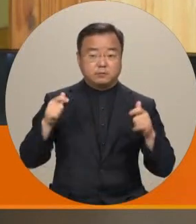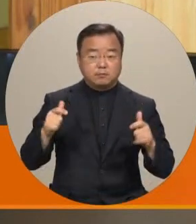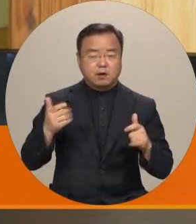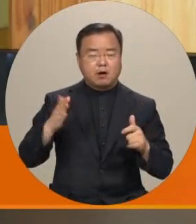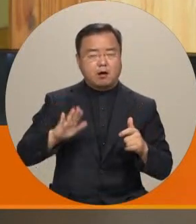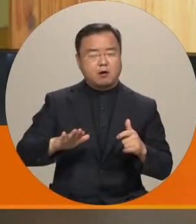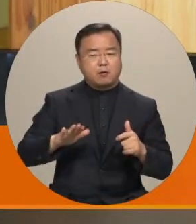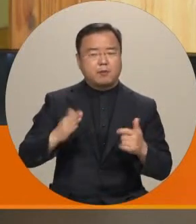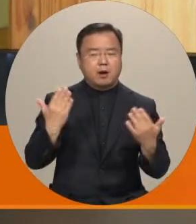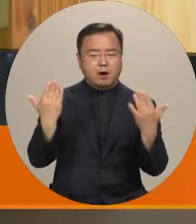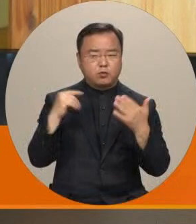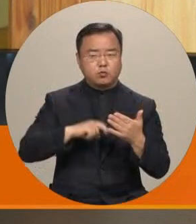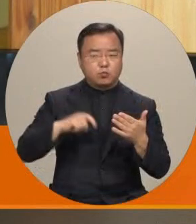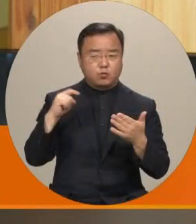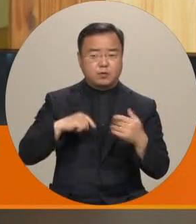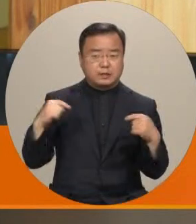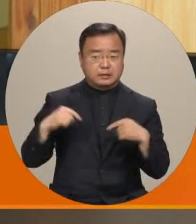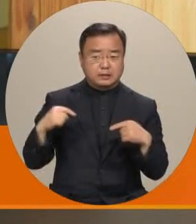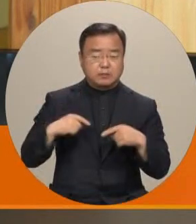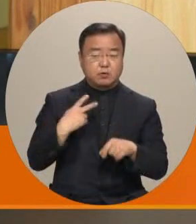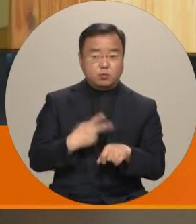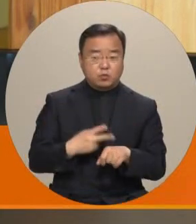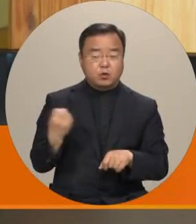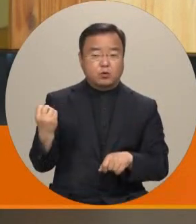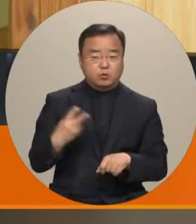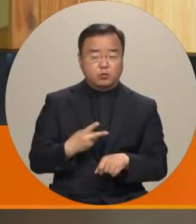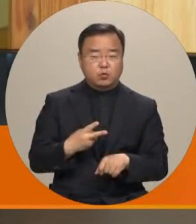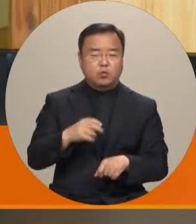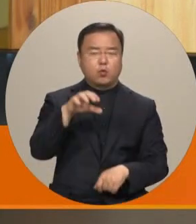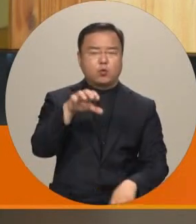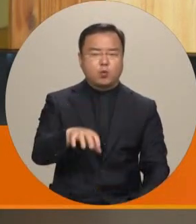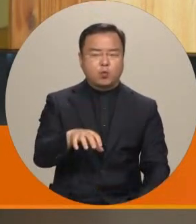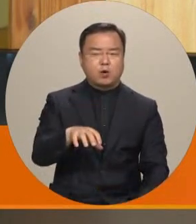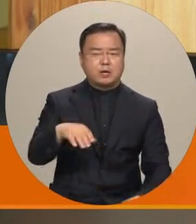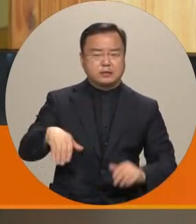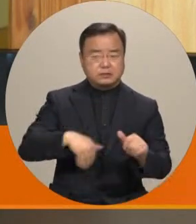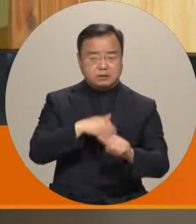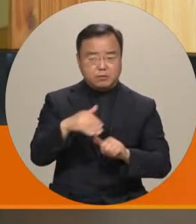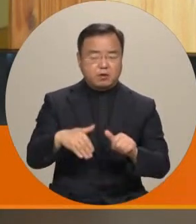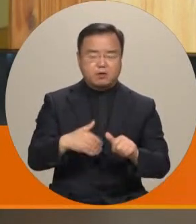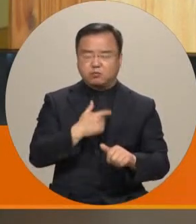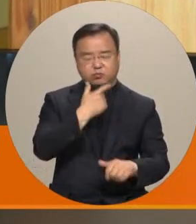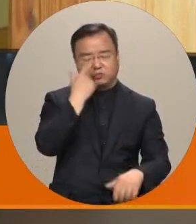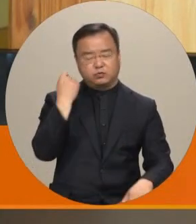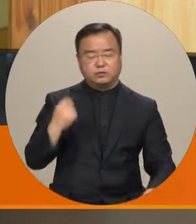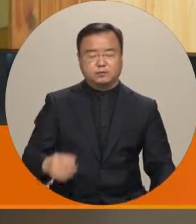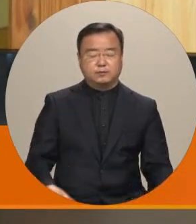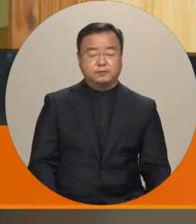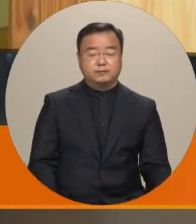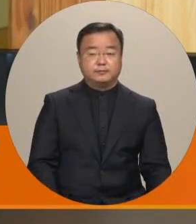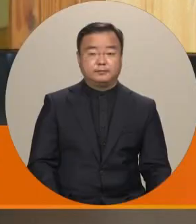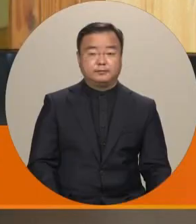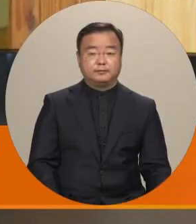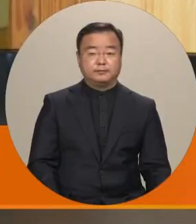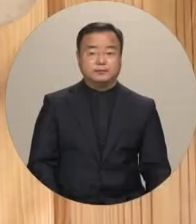상담 교사뿐만 아니라 상담을 할 공간조차 턱없이 부족합니다. 진태희 기자입니다.